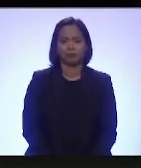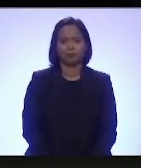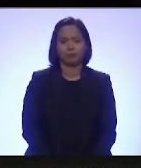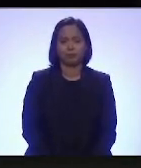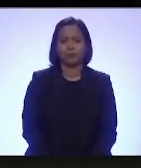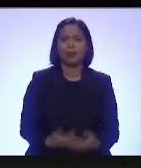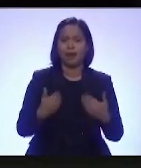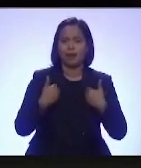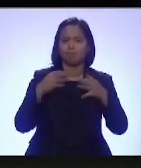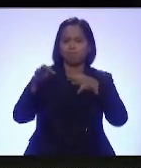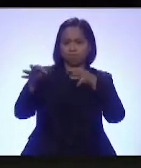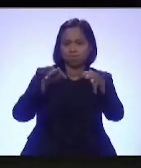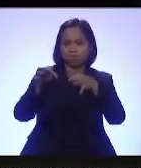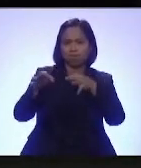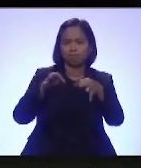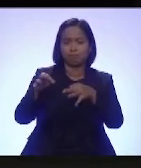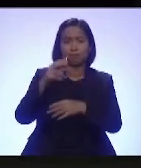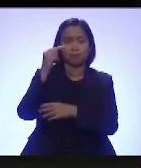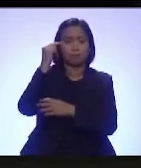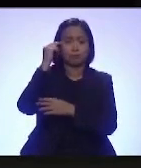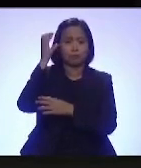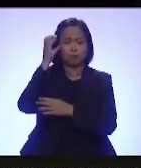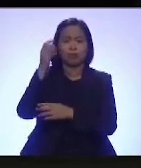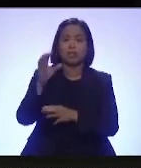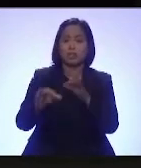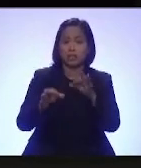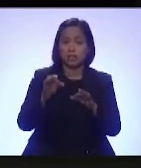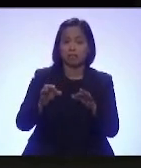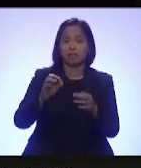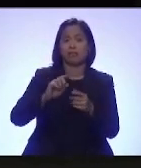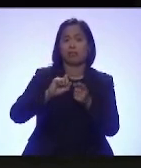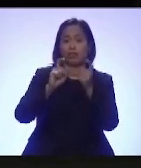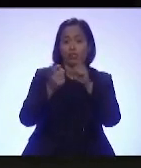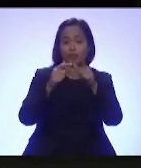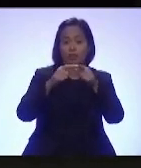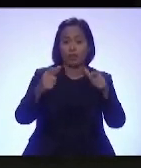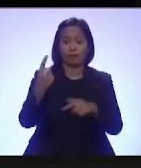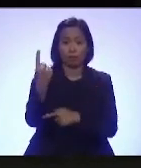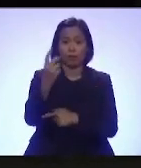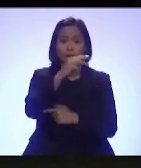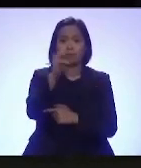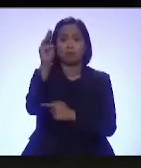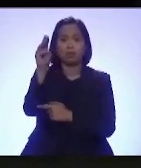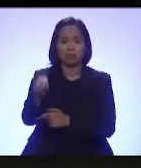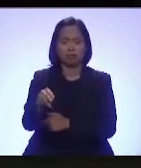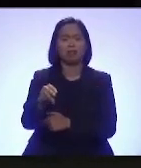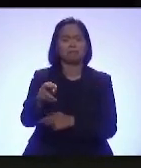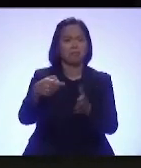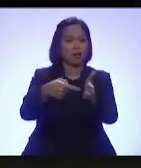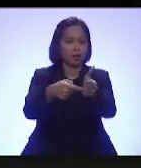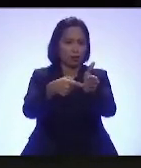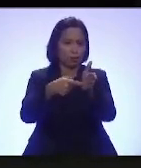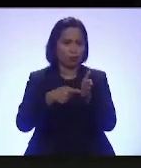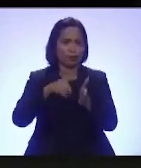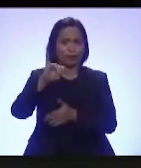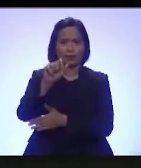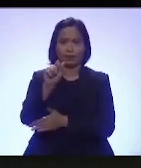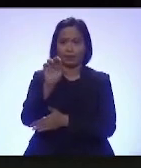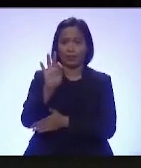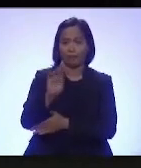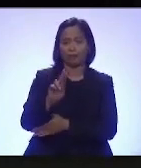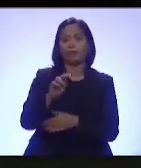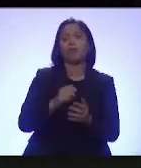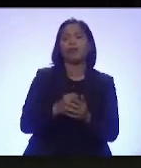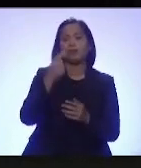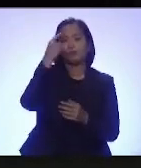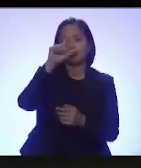Niliwanag ni Nograles na sa sandaling maisailalim na sa Alert Level 1 ang Metro Manila, uobligahin ng IATF ang mga local